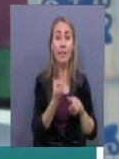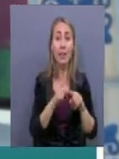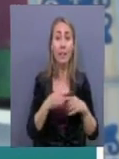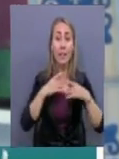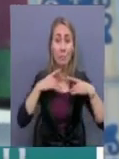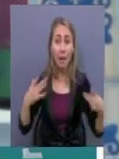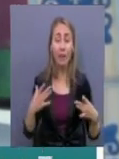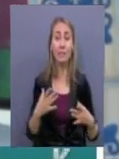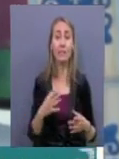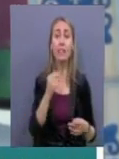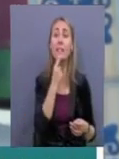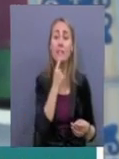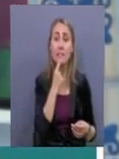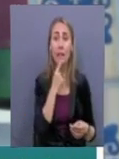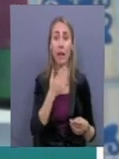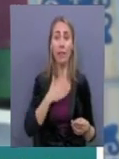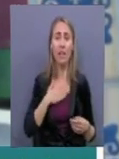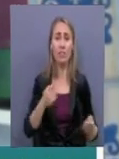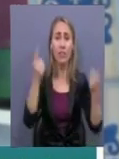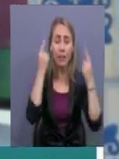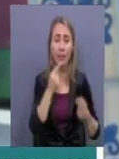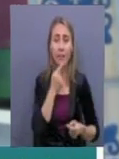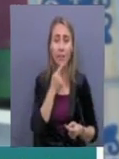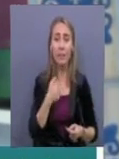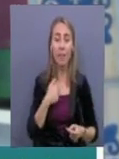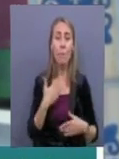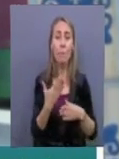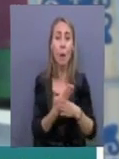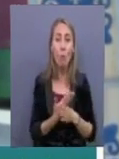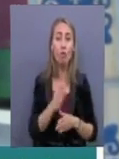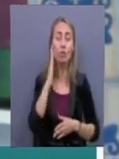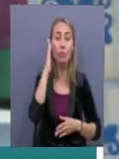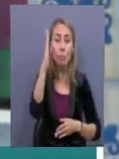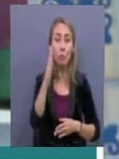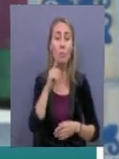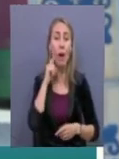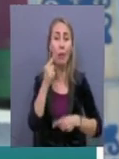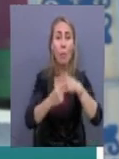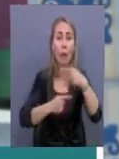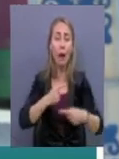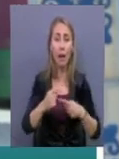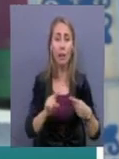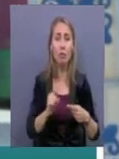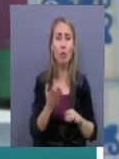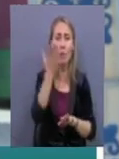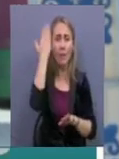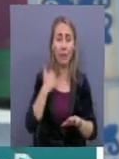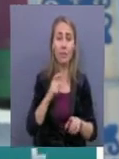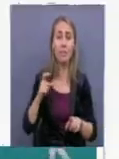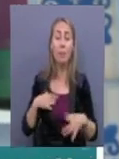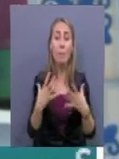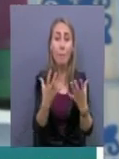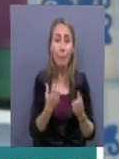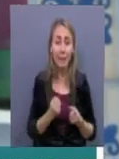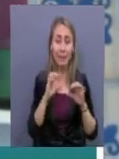өткізіп алдық. Енді халық дұрыс жақсы деп пікірін айтып отыр. Келесі жылы да жақсы өткізуге тырысатын